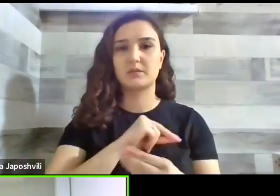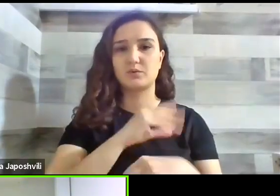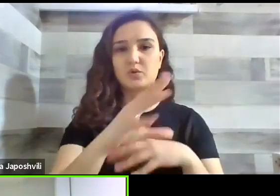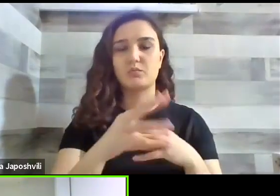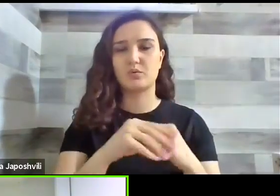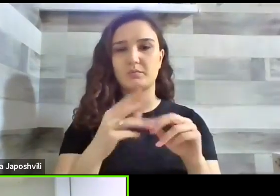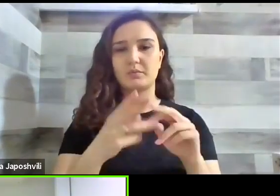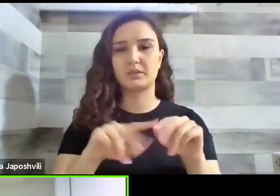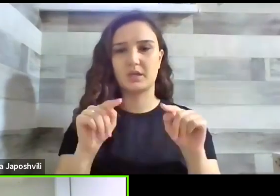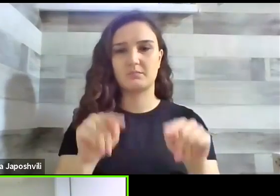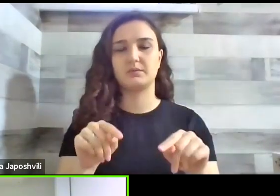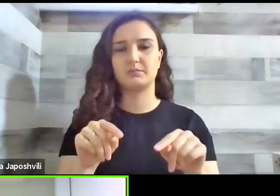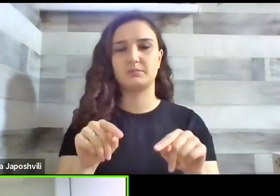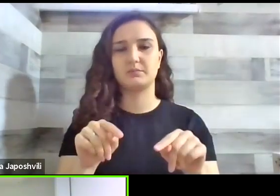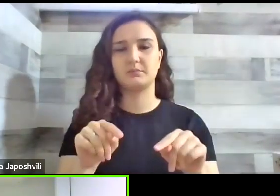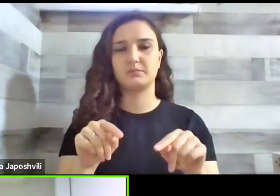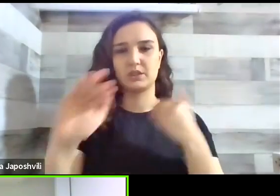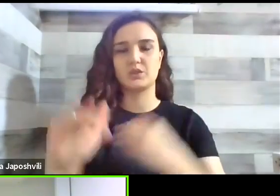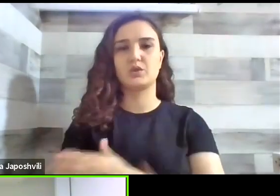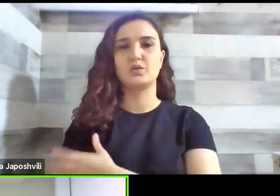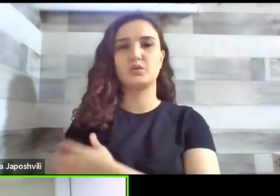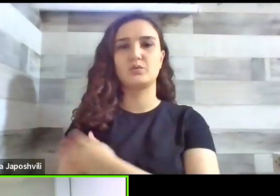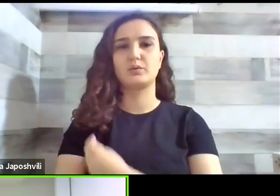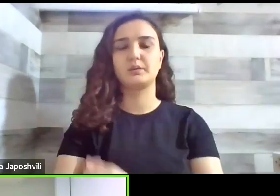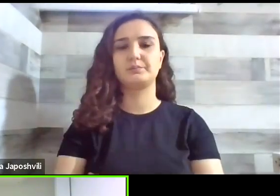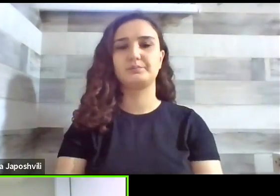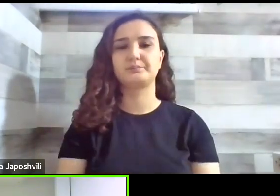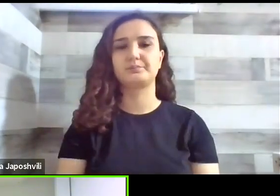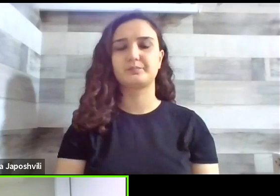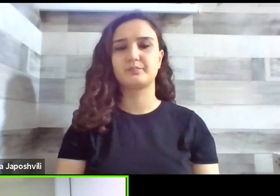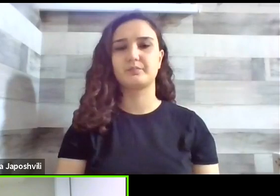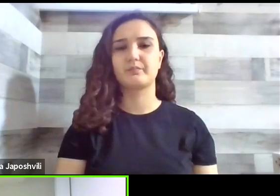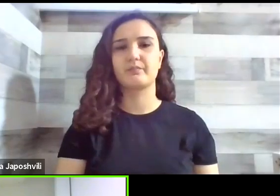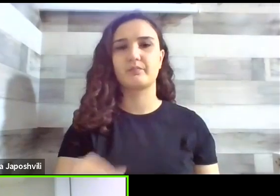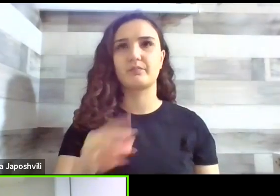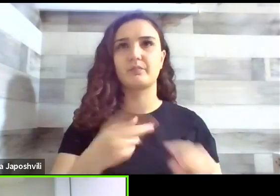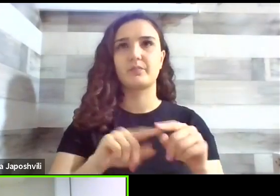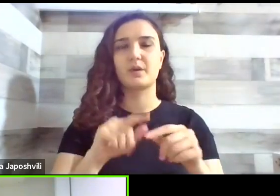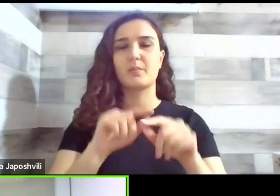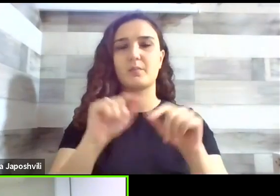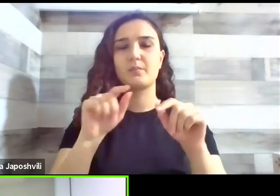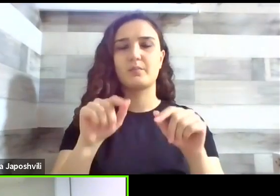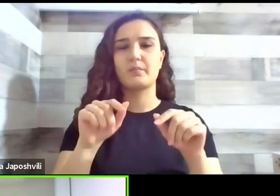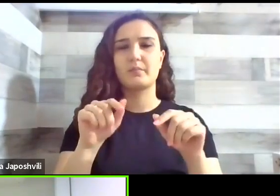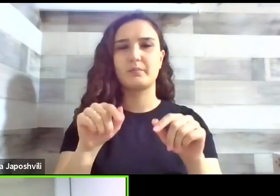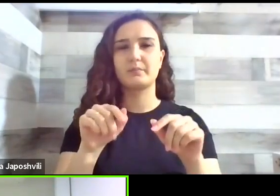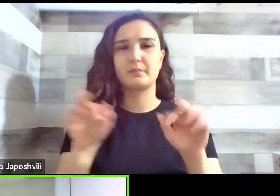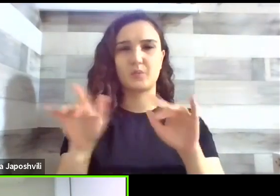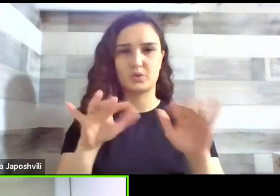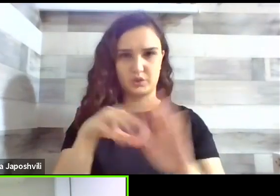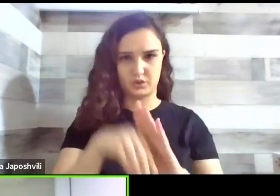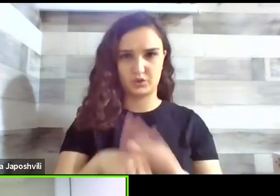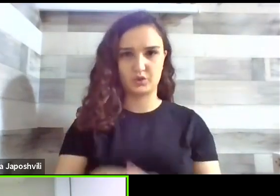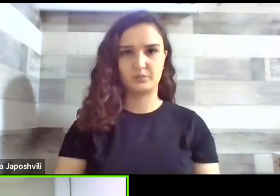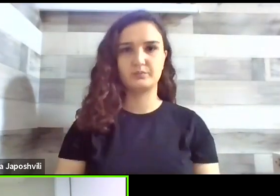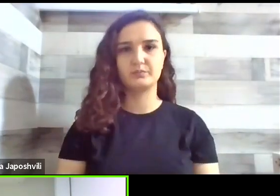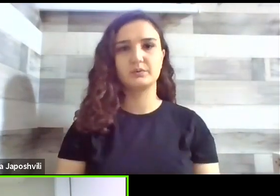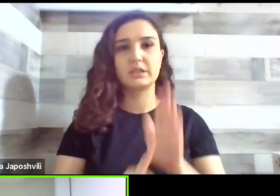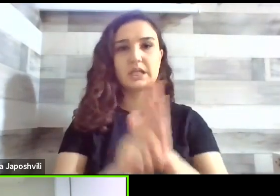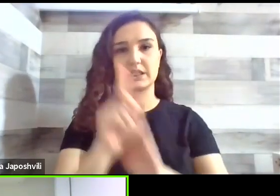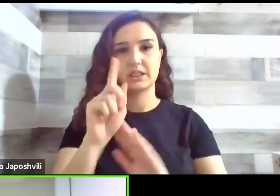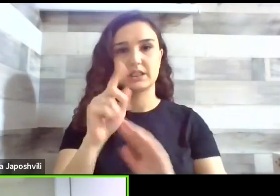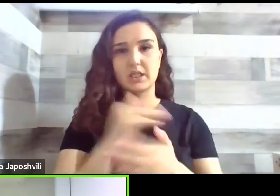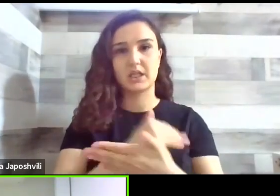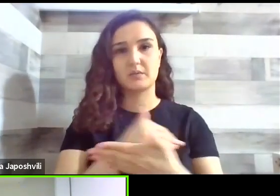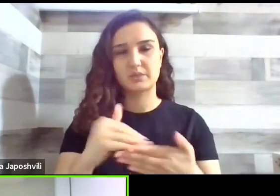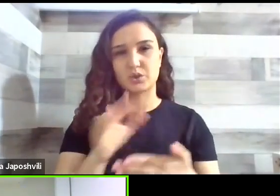ამ დისტანციური სერვისის დისტანციურ ფორმატში უზრუნველყოფის პროცესში. საწყისის ეტაპზე ეს